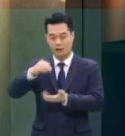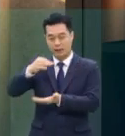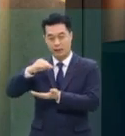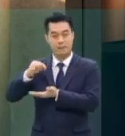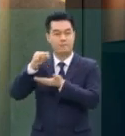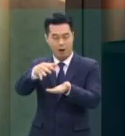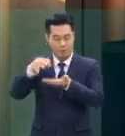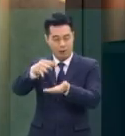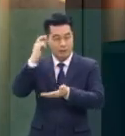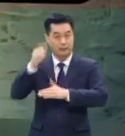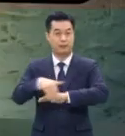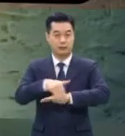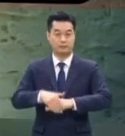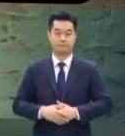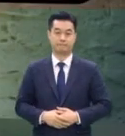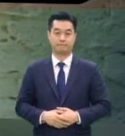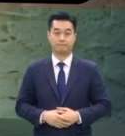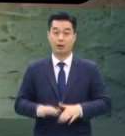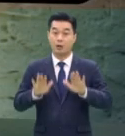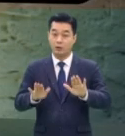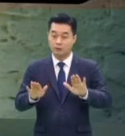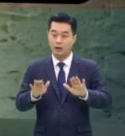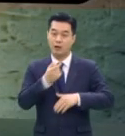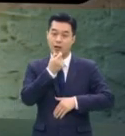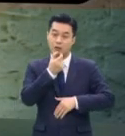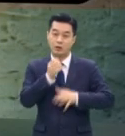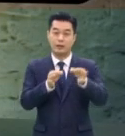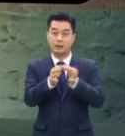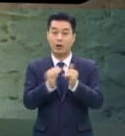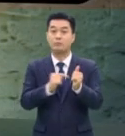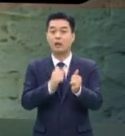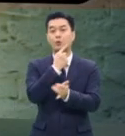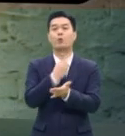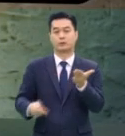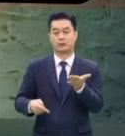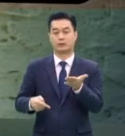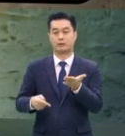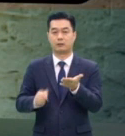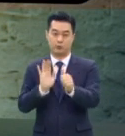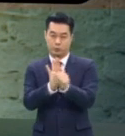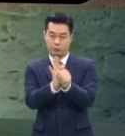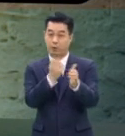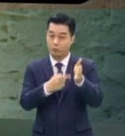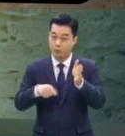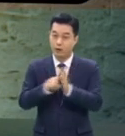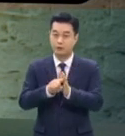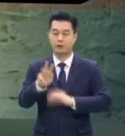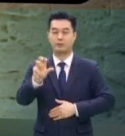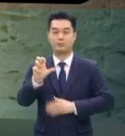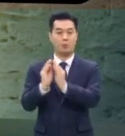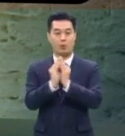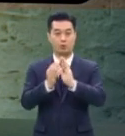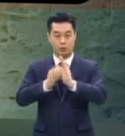붓게 씁니다 현재 영세자영업자 손실을 보전하기 위해서 35